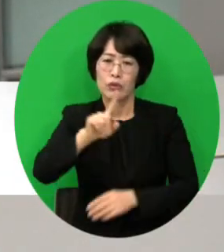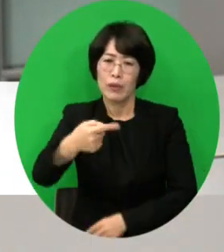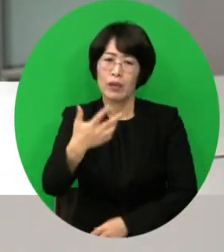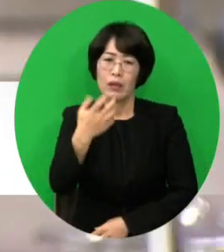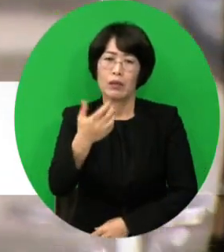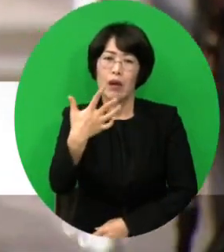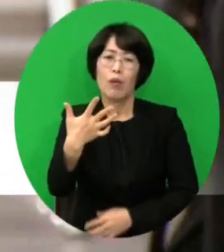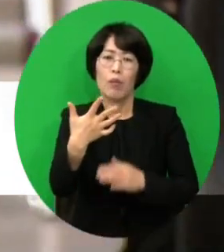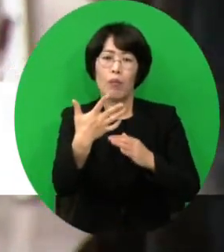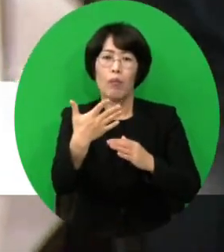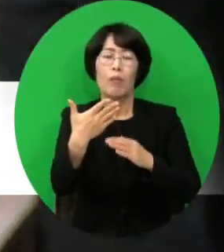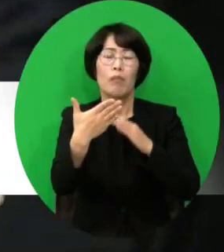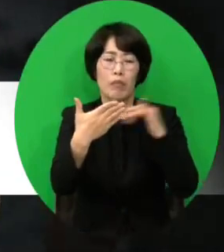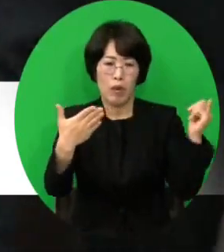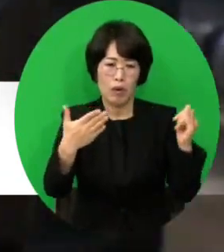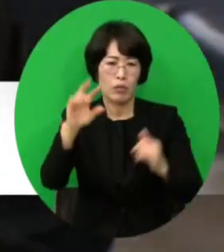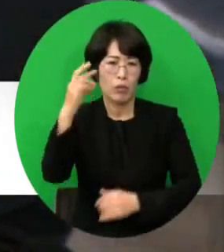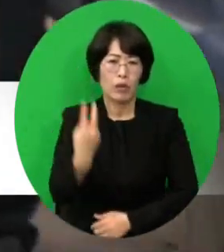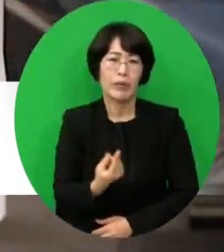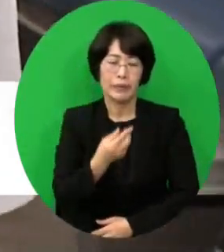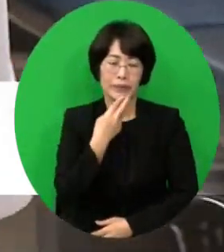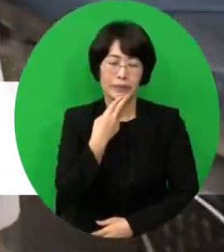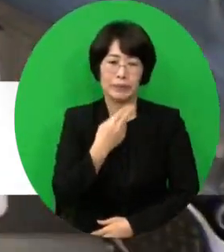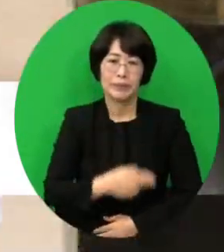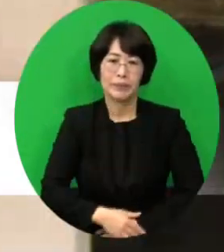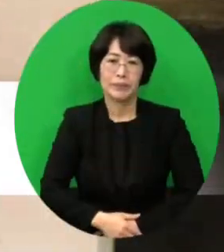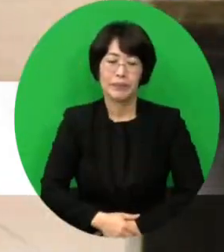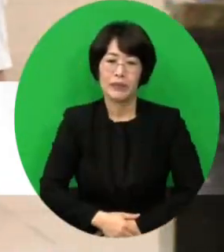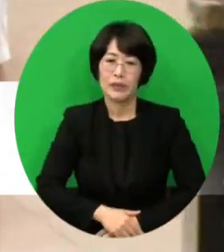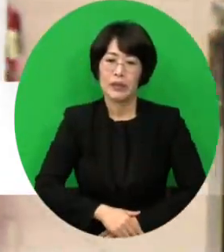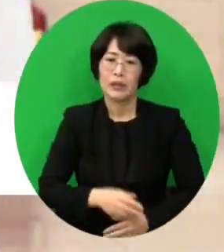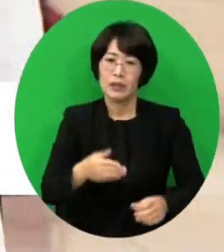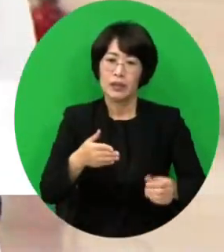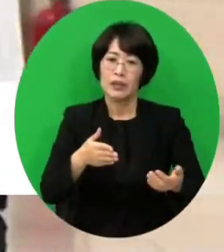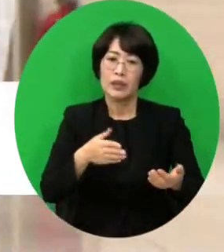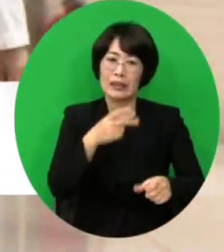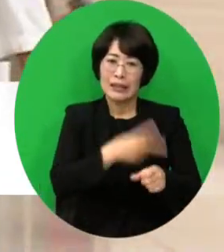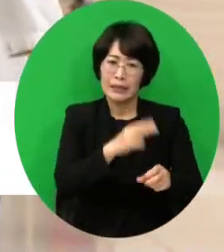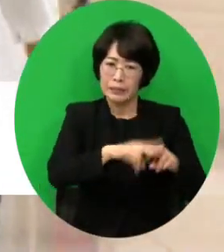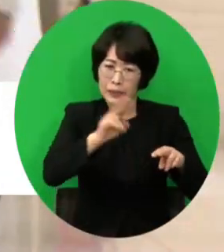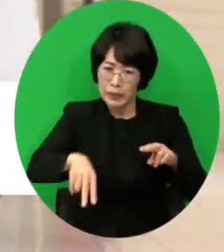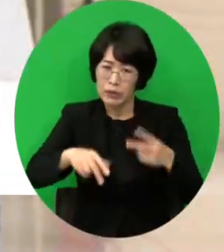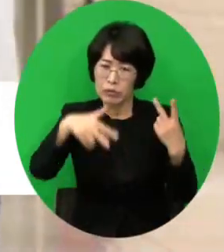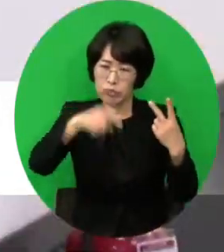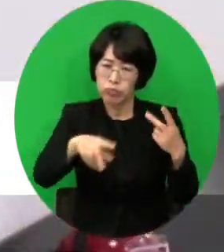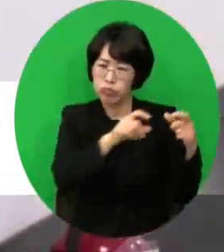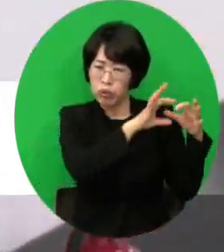189명이 의료 현장에 돌아오지 않고 있습니다. 전공의 사직 사태가 2주 가까이